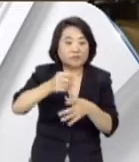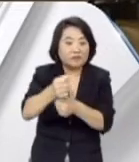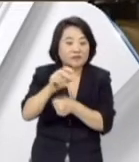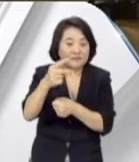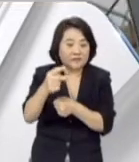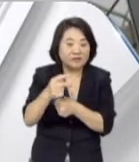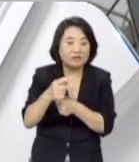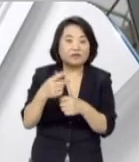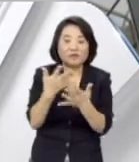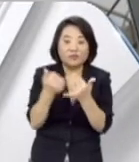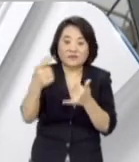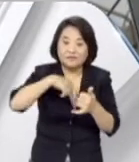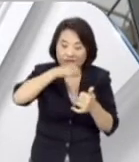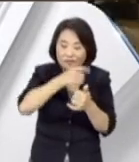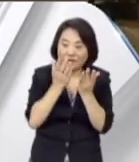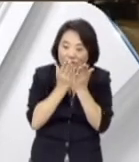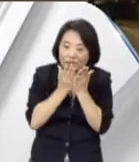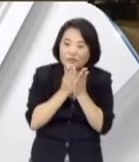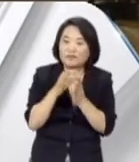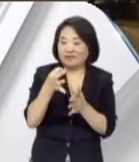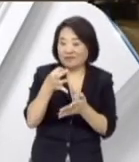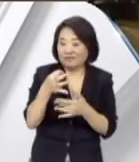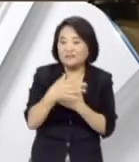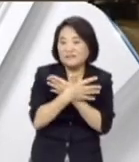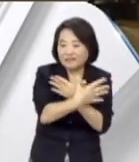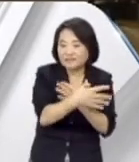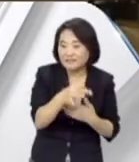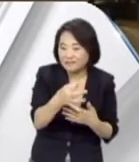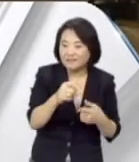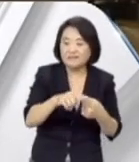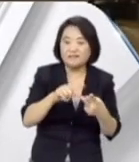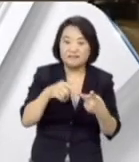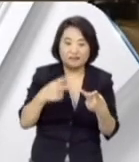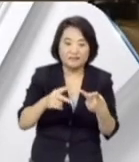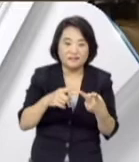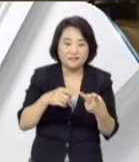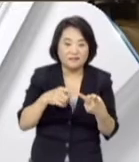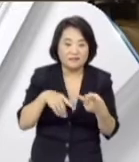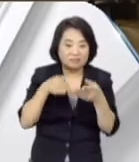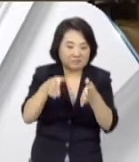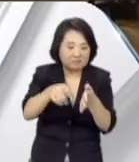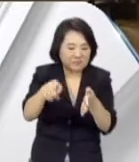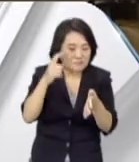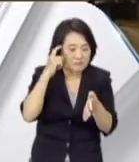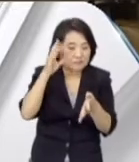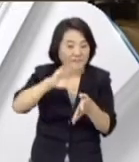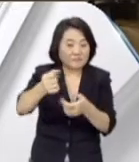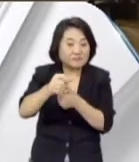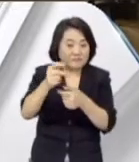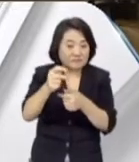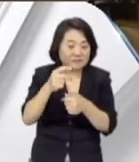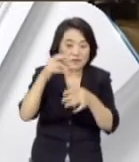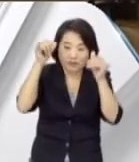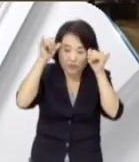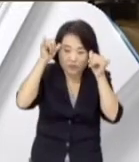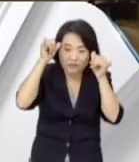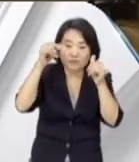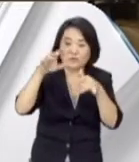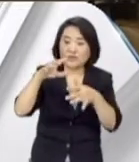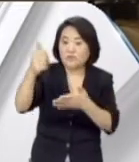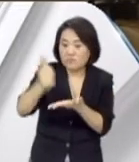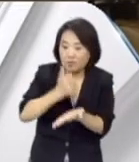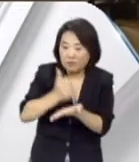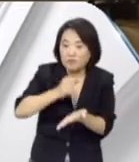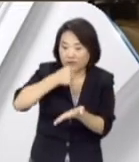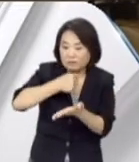学金第二件事情呢，我们会持续的来增加这个巴拉圭的